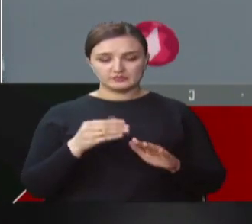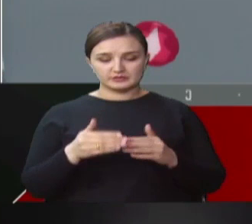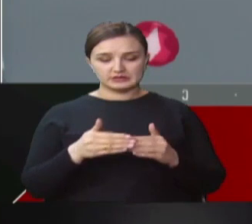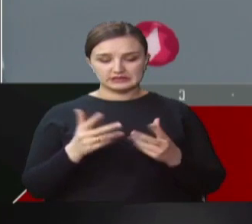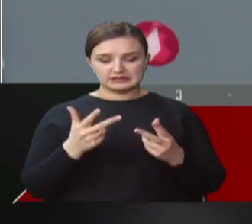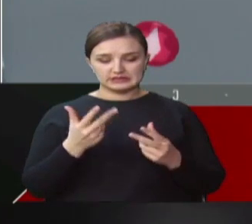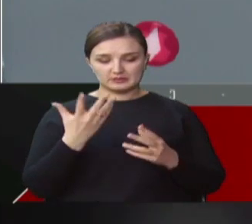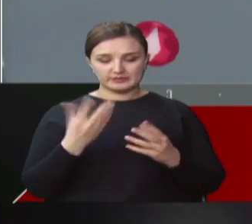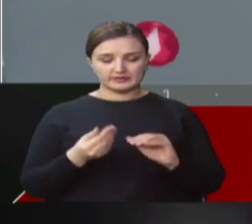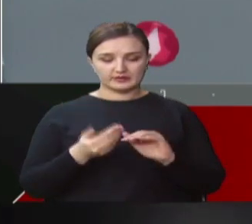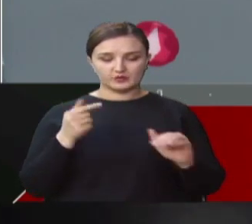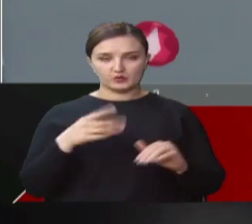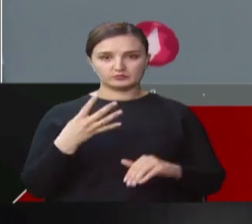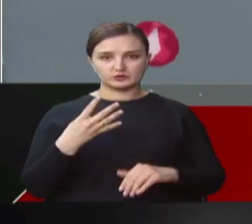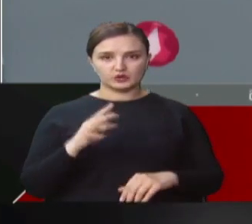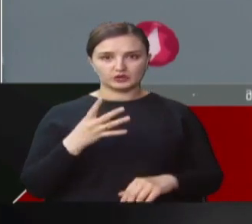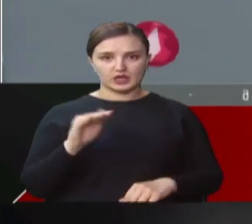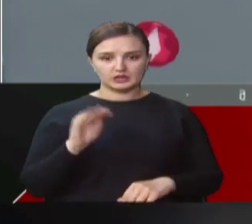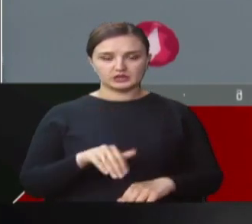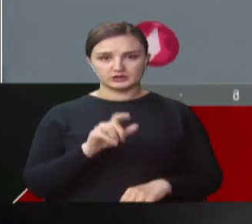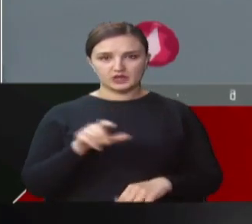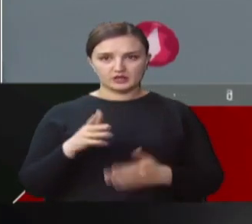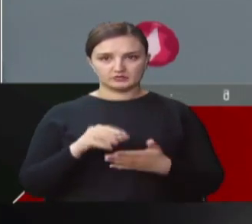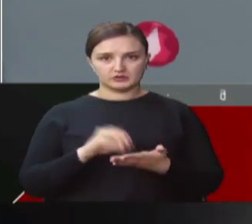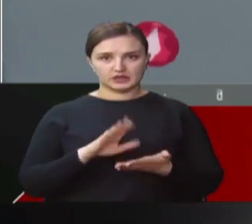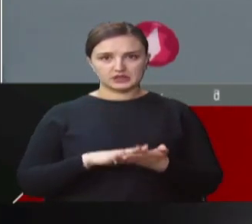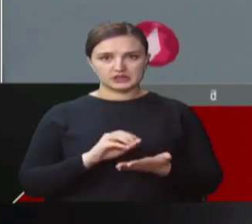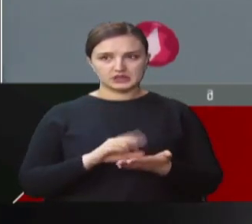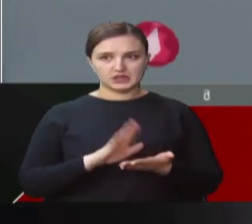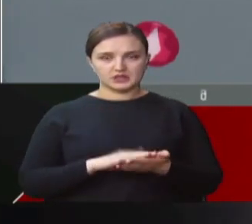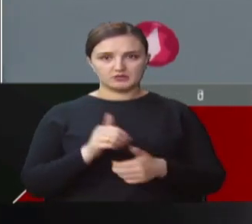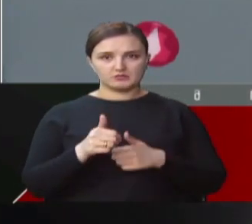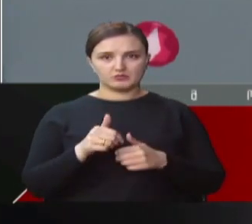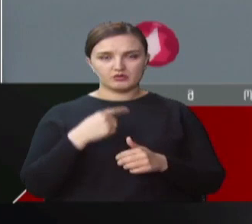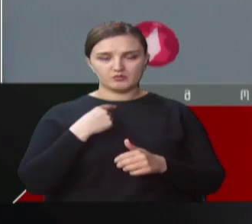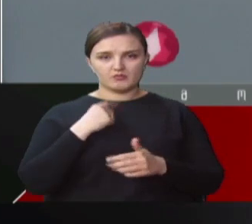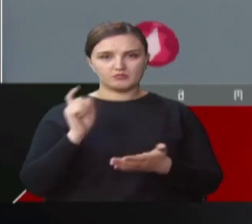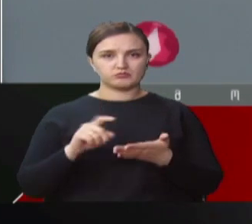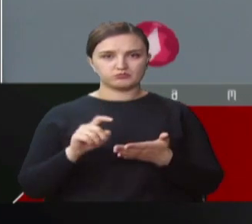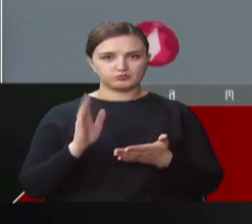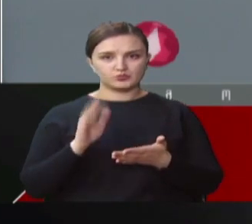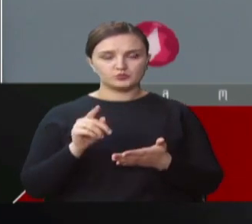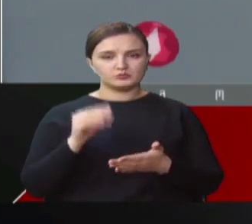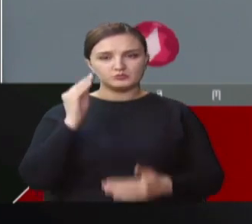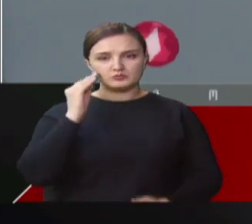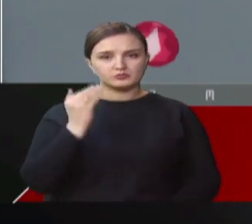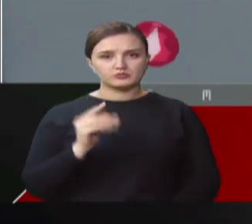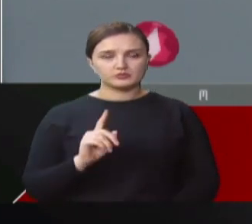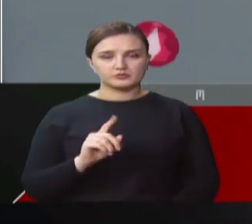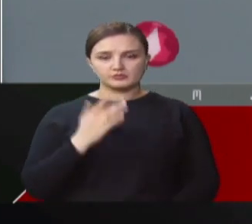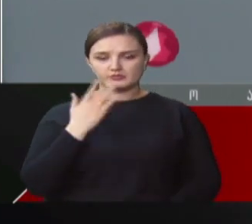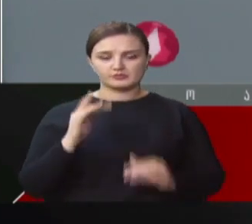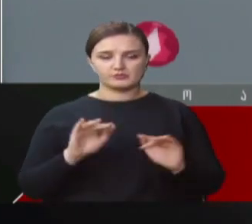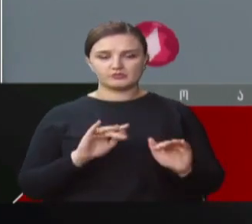მხოლოდ 44,000-მდე ამომრჩეველია დარეგისტრირებული. Რაზე მეტყველებს ეს ყველაფერი თქვენთვის?